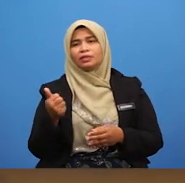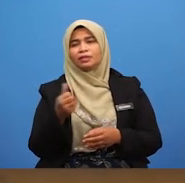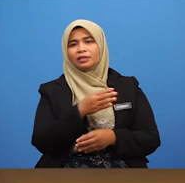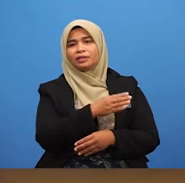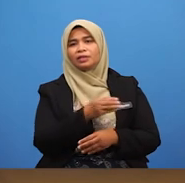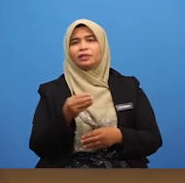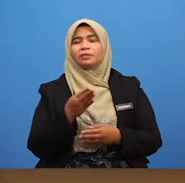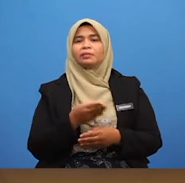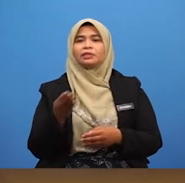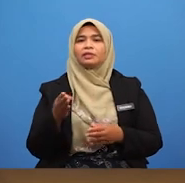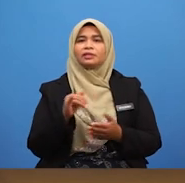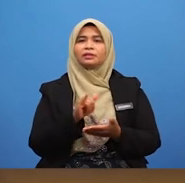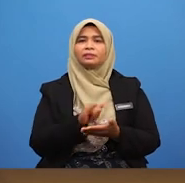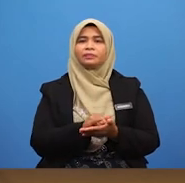tersebut.